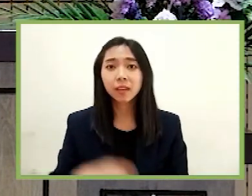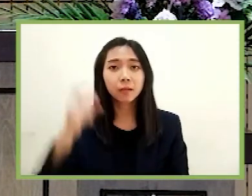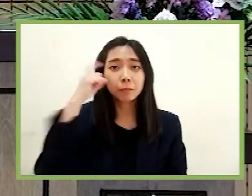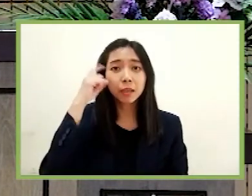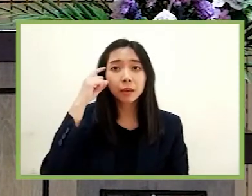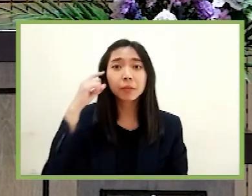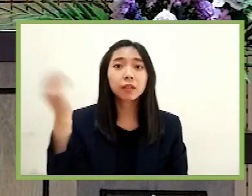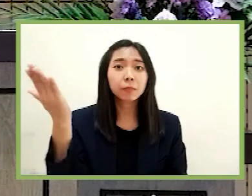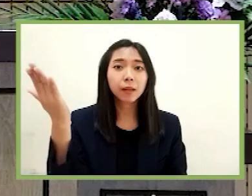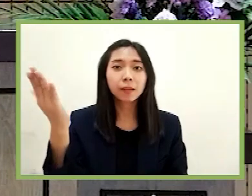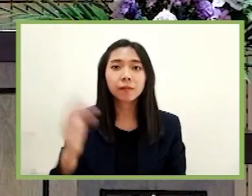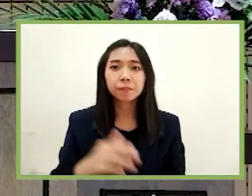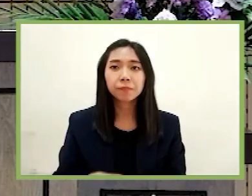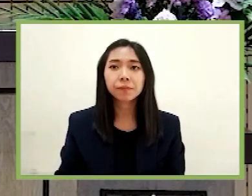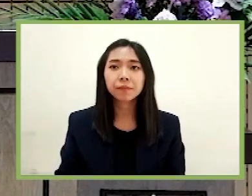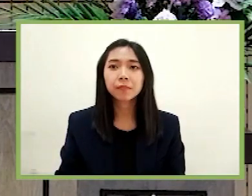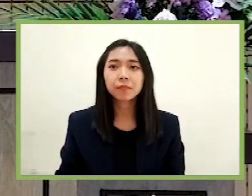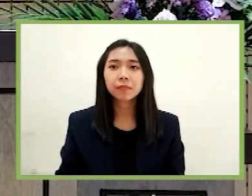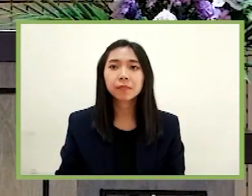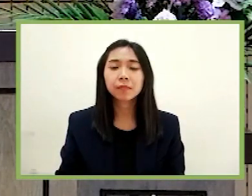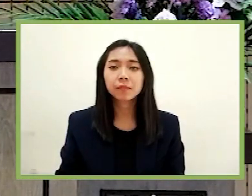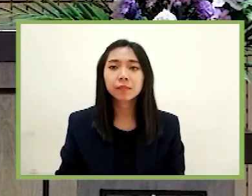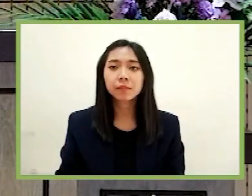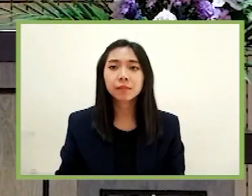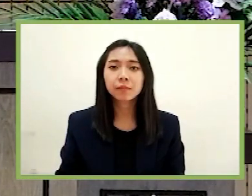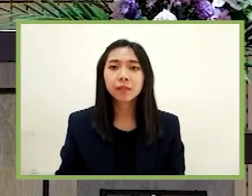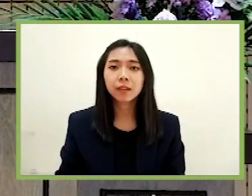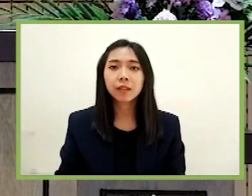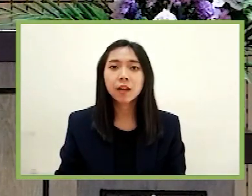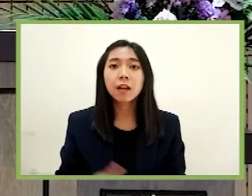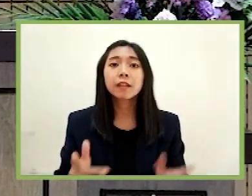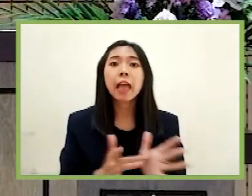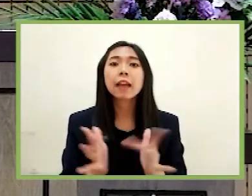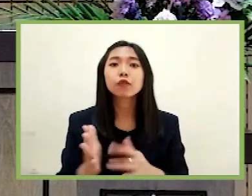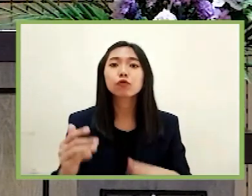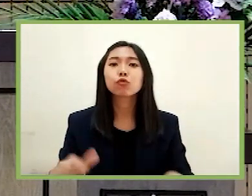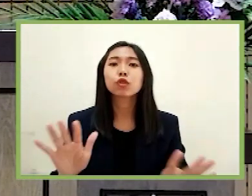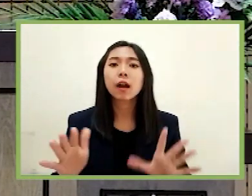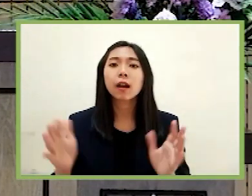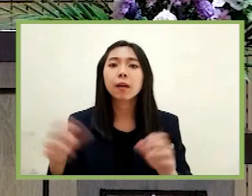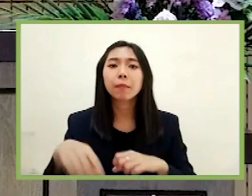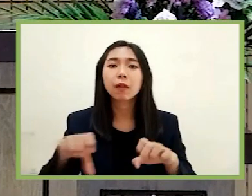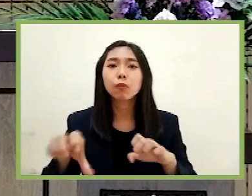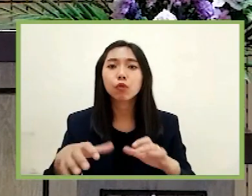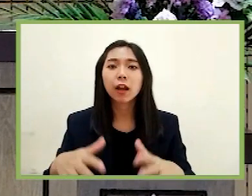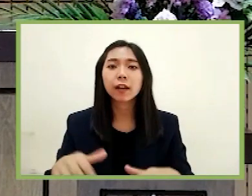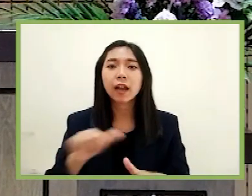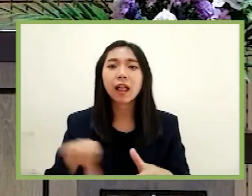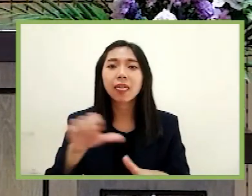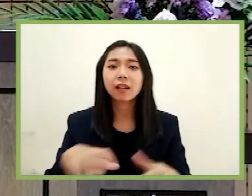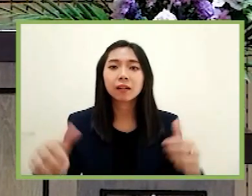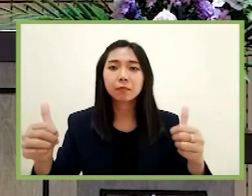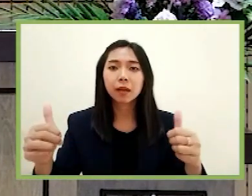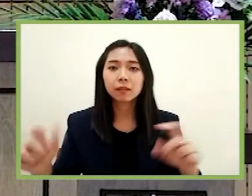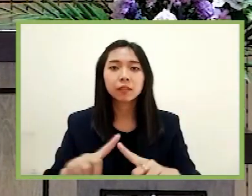kehadiran Kristus yang sudah banyak melakukan hal-hal yang baik itu belum cukup